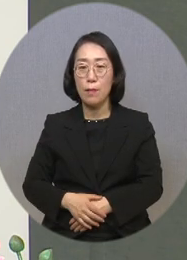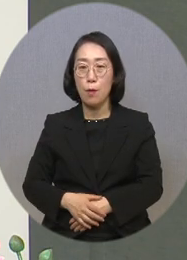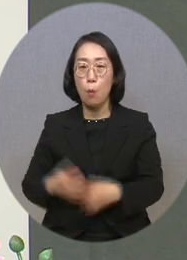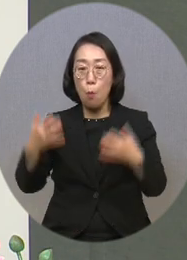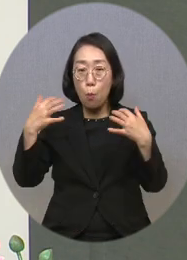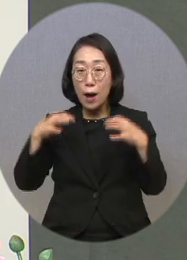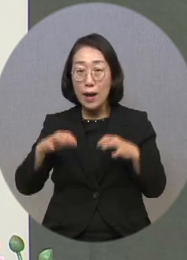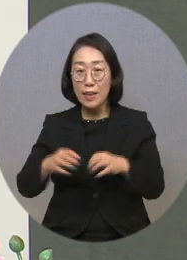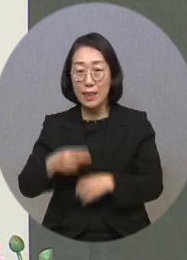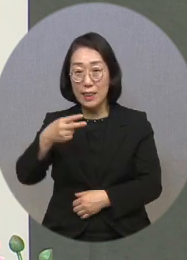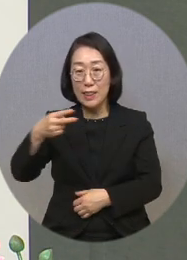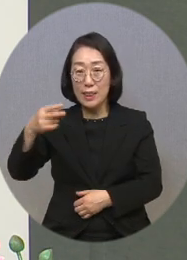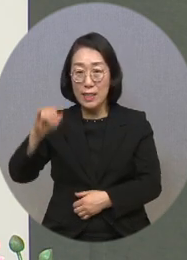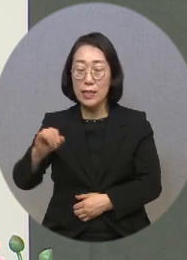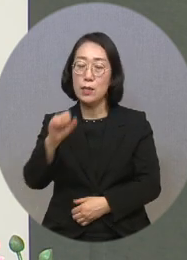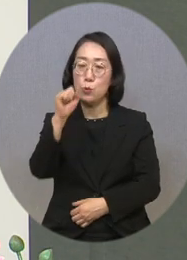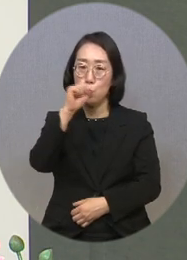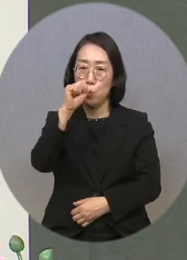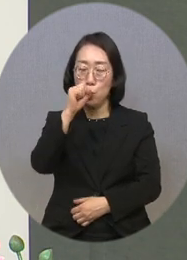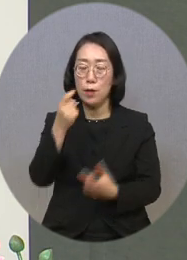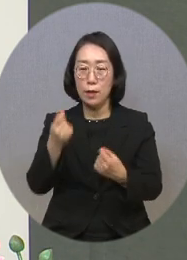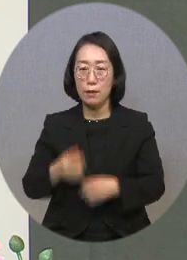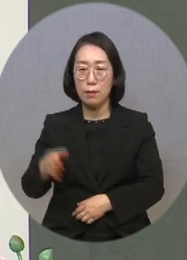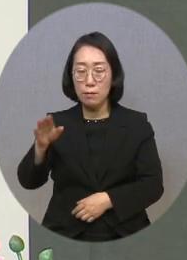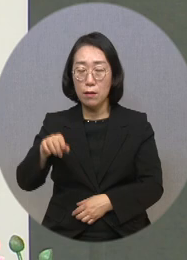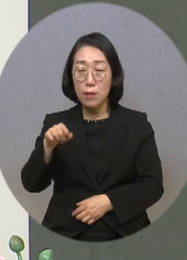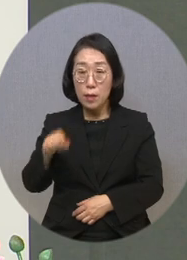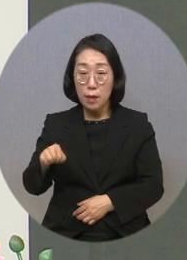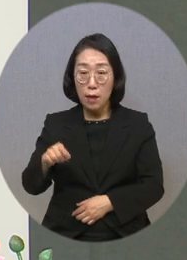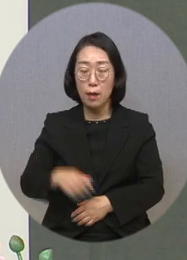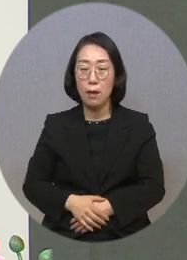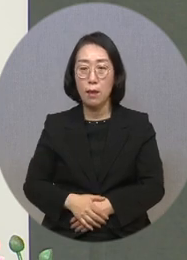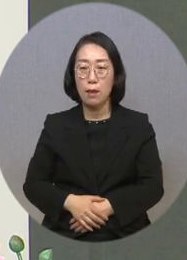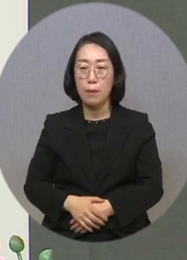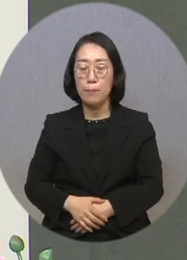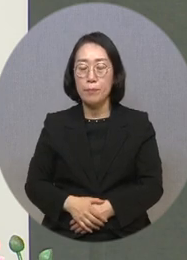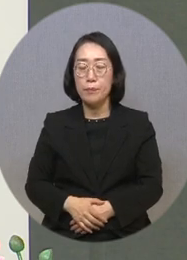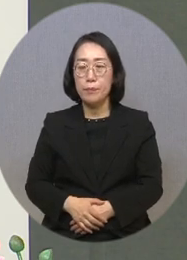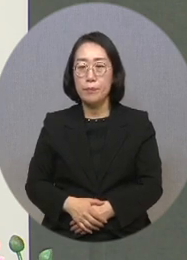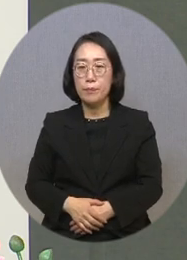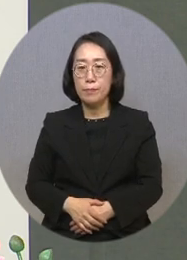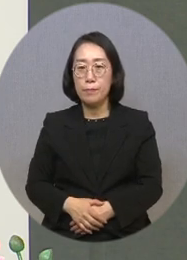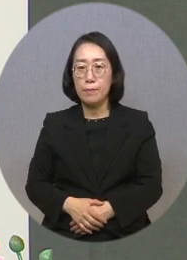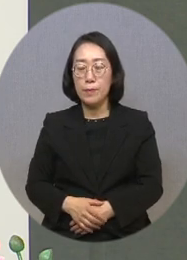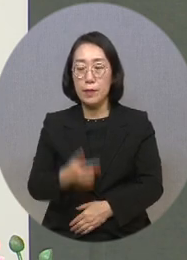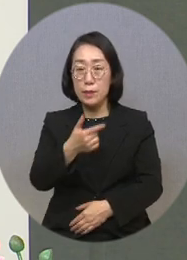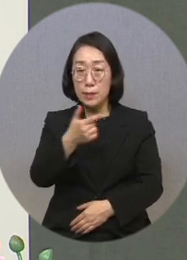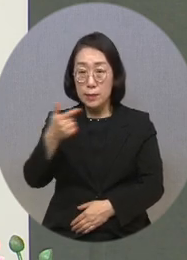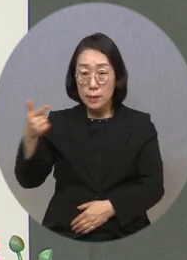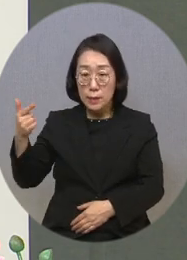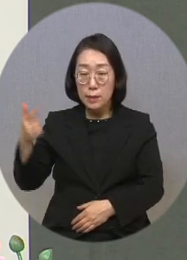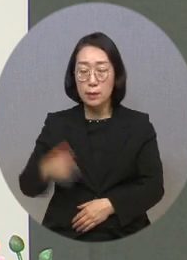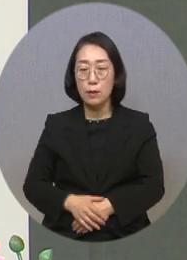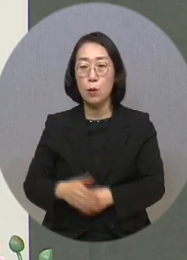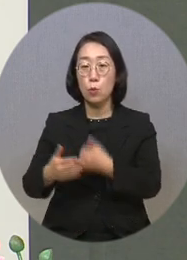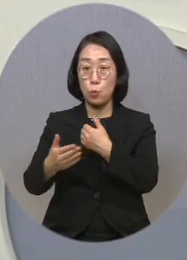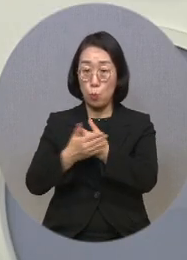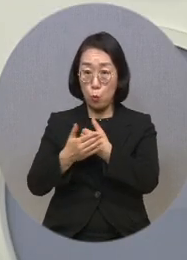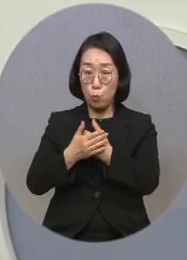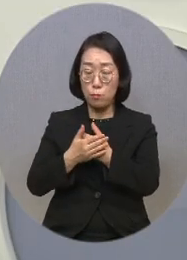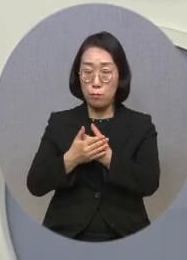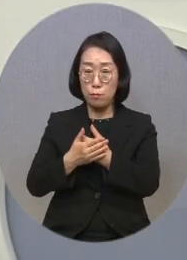과연 호랑이 띠가 구군상으로 볼 때 얼마나 큰 구군이 될